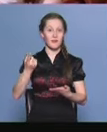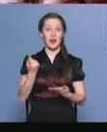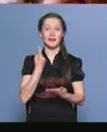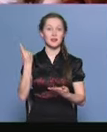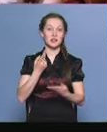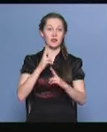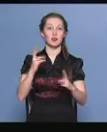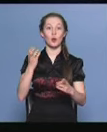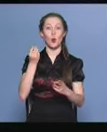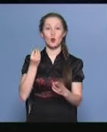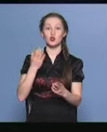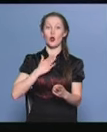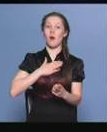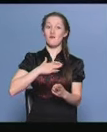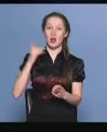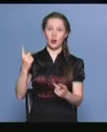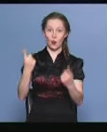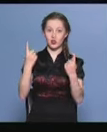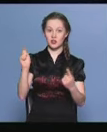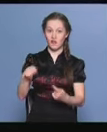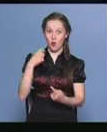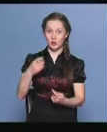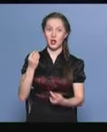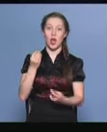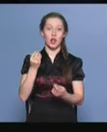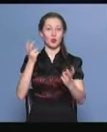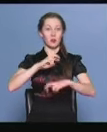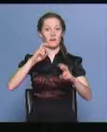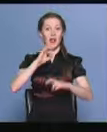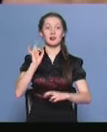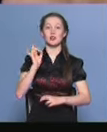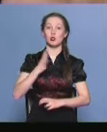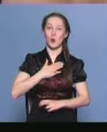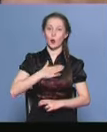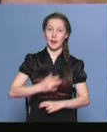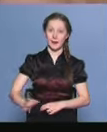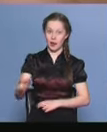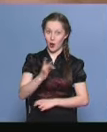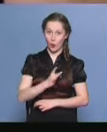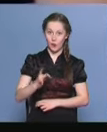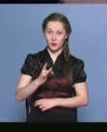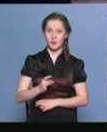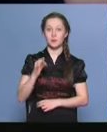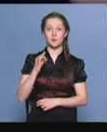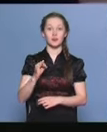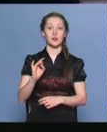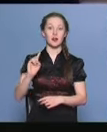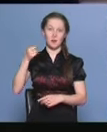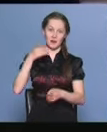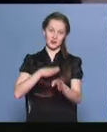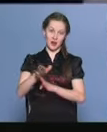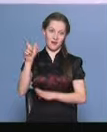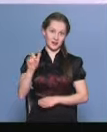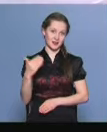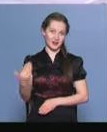знания истории Великой Отечественной, решили проверить знания истории своего региона. С первой частью теста раньше всех, конечно же, справился